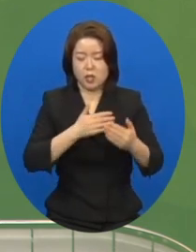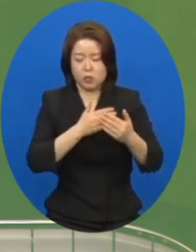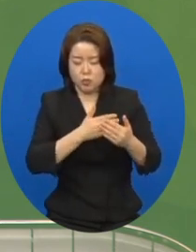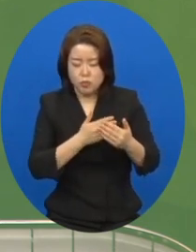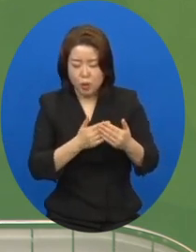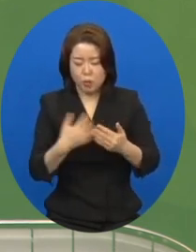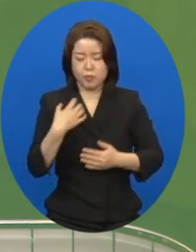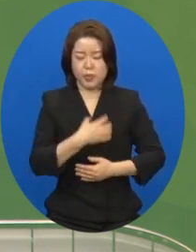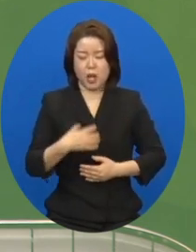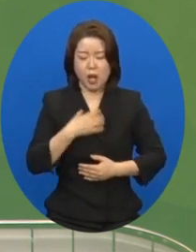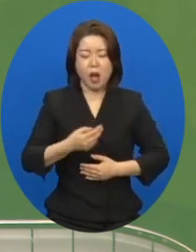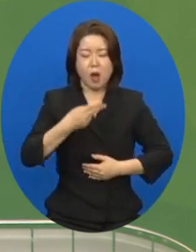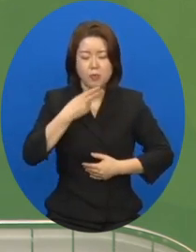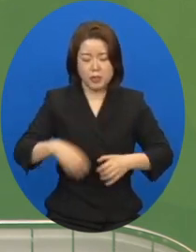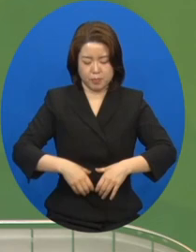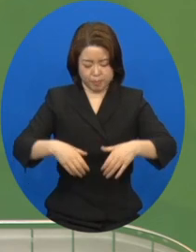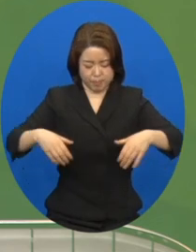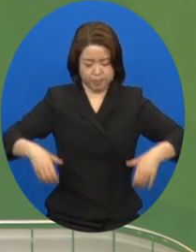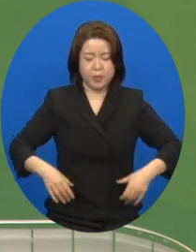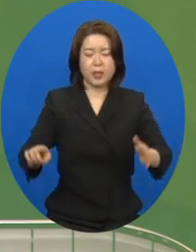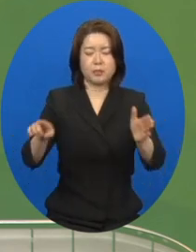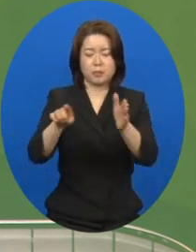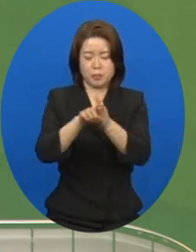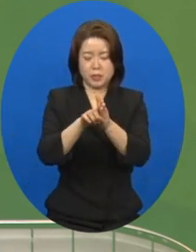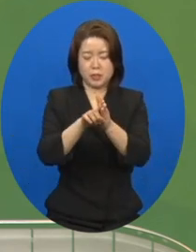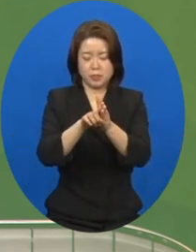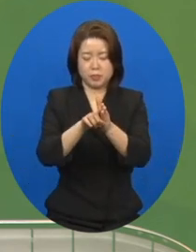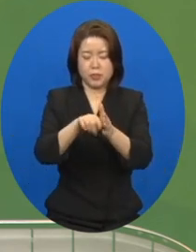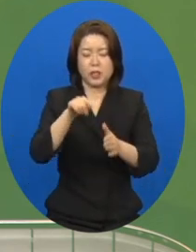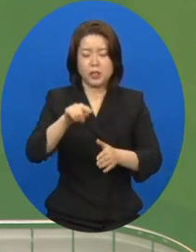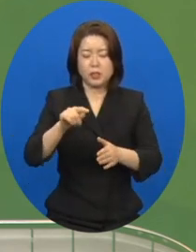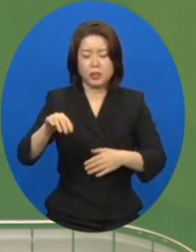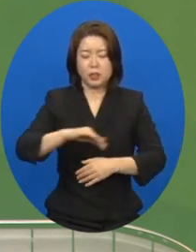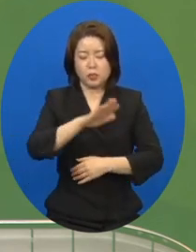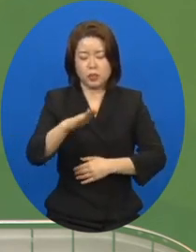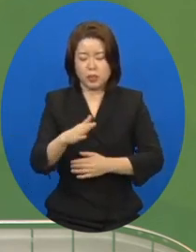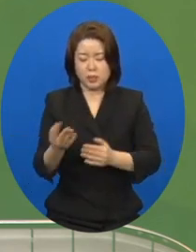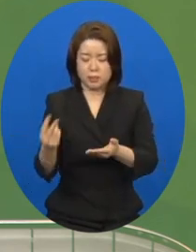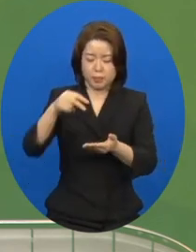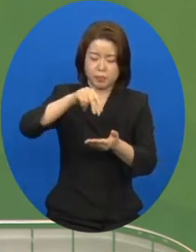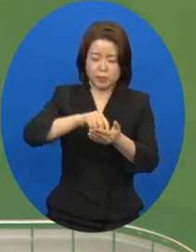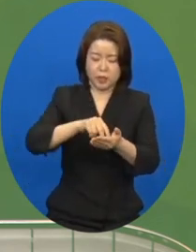두려움과 염려가 없는 담대한 믿음, 그렇게 우리를 세워주소서.